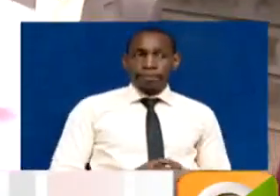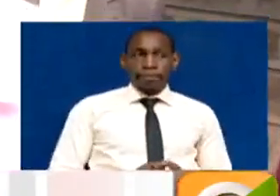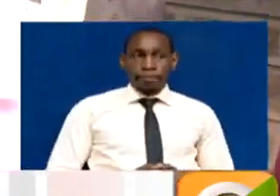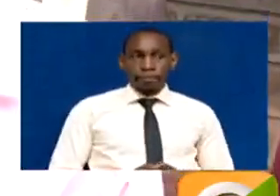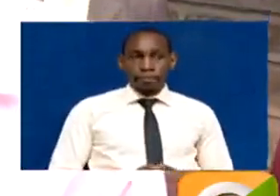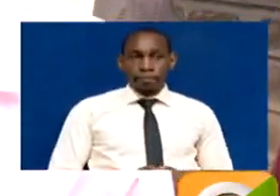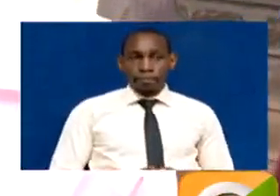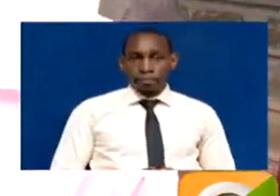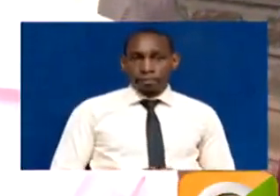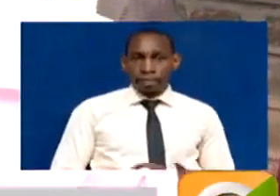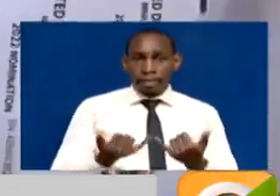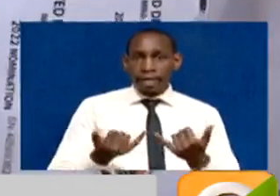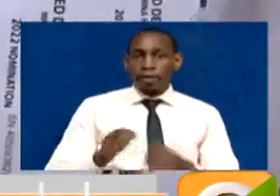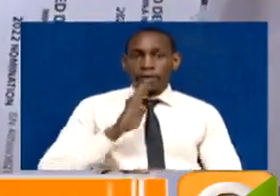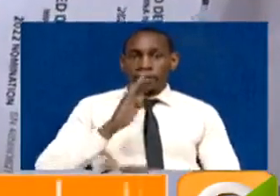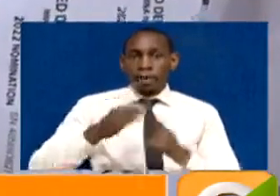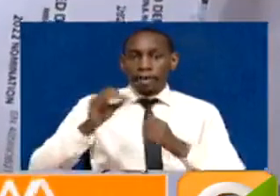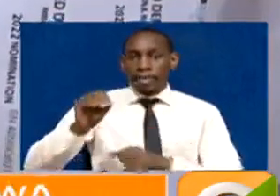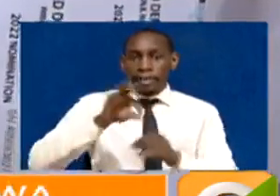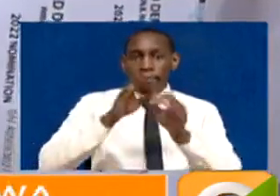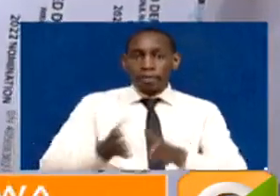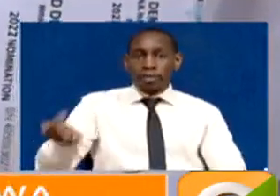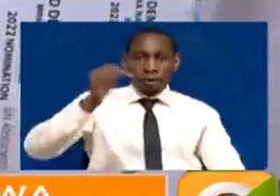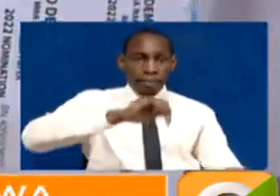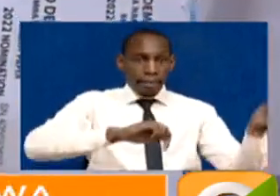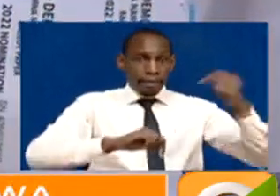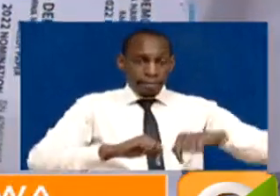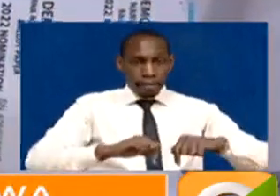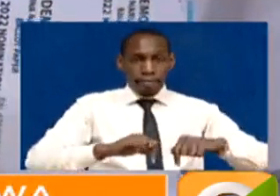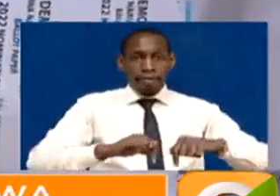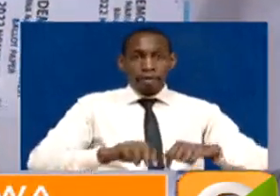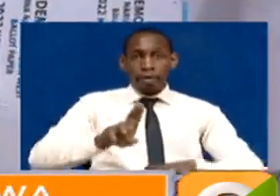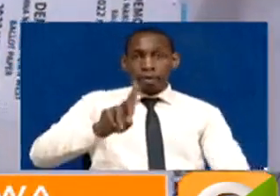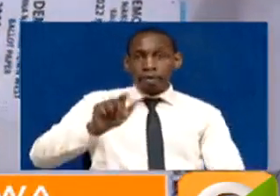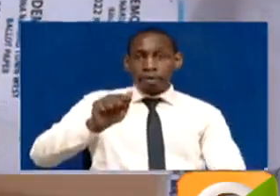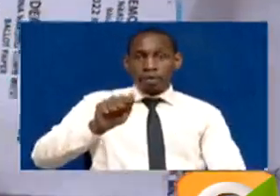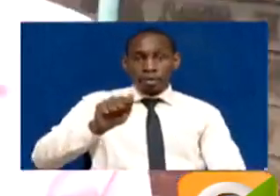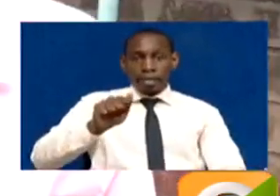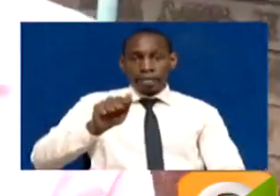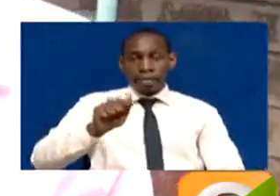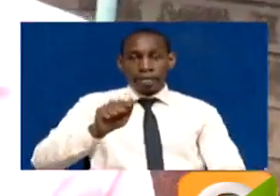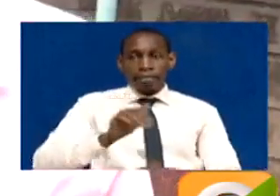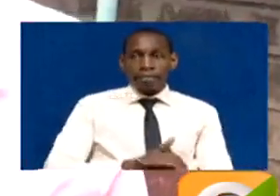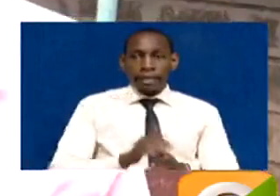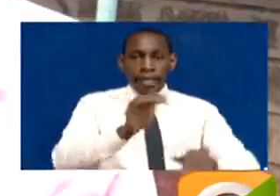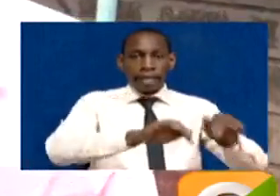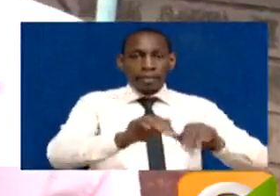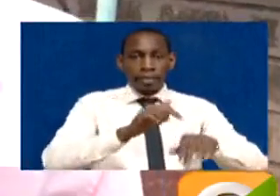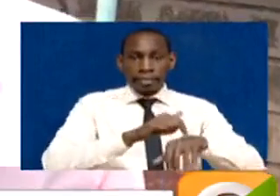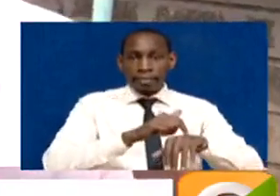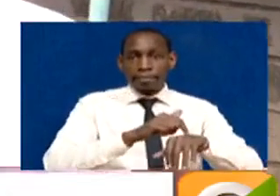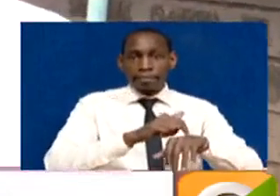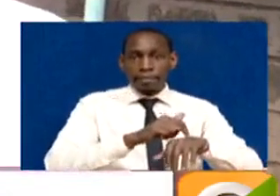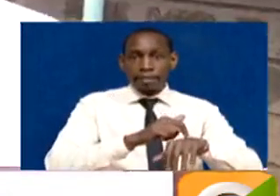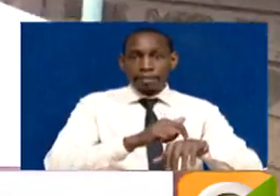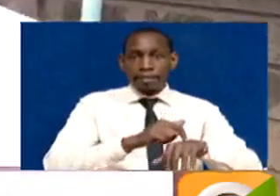happened, over 480 voters had turned up for this UDA exercise. In electioneering and early time,